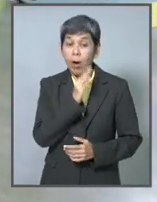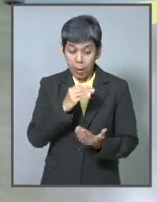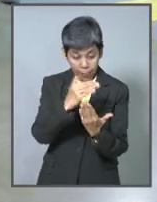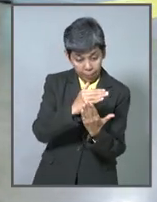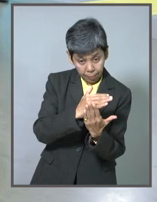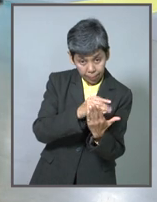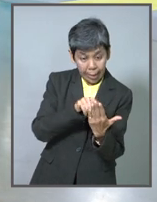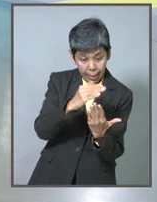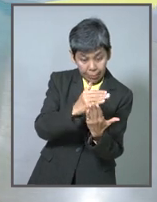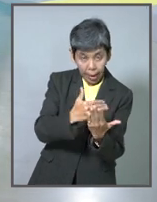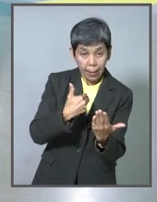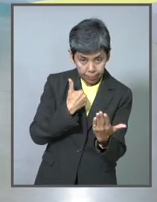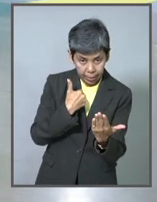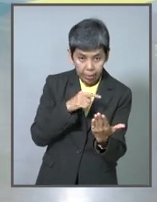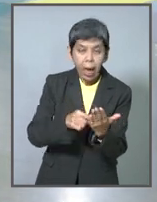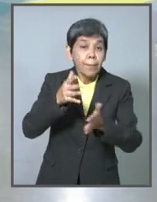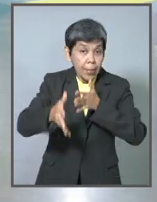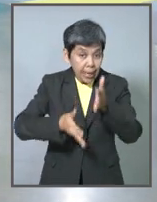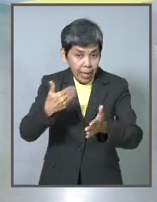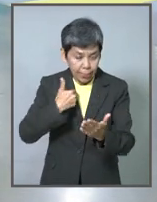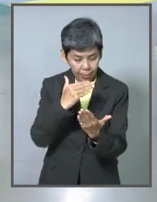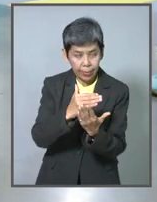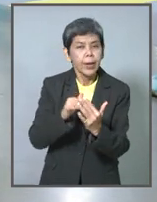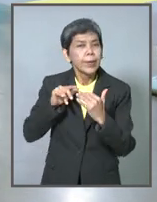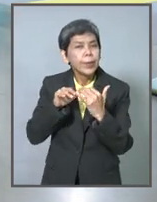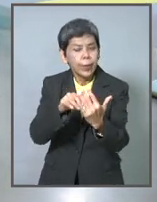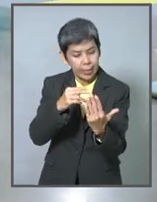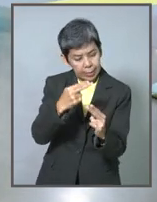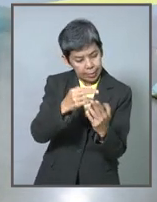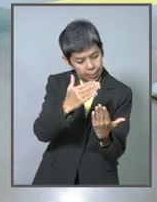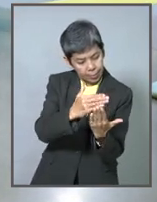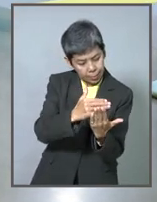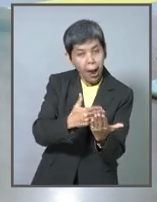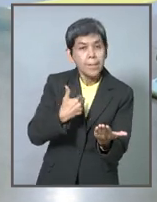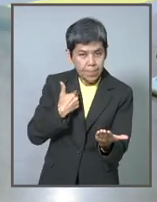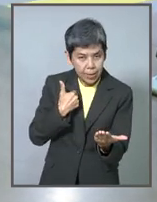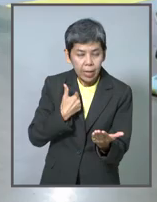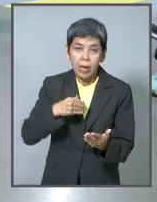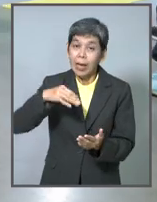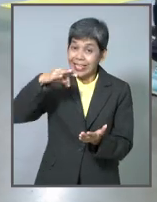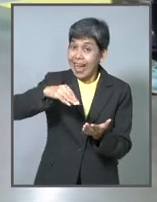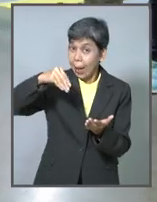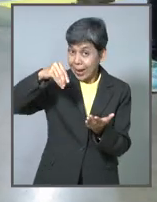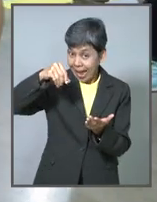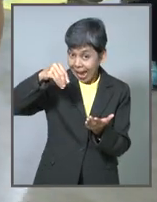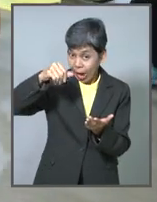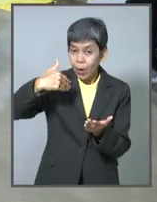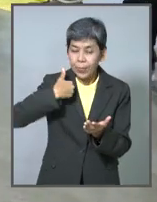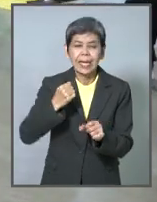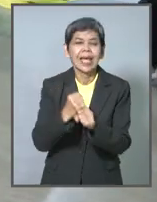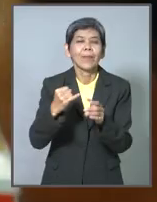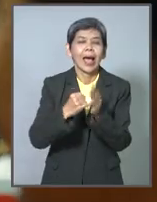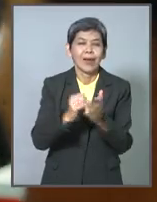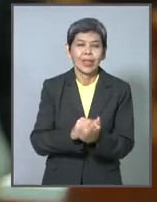วลาเราสั่งเมนูค่ะจริงๆแล้วสั่งภาษาเมอเนี่ยค่ะก็จะสื่อสารถึงชื่อเมนูต่างๆนะ ค ะเช่นชามะนาวเนี่ยภาษ